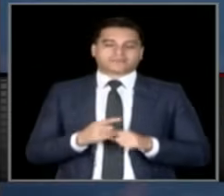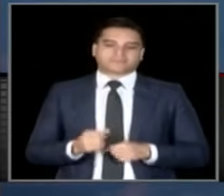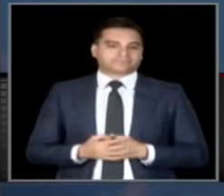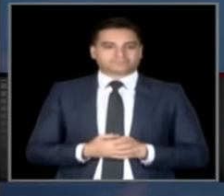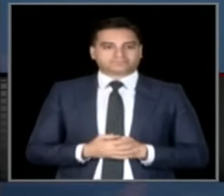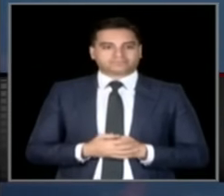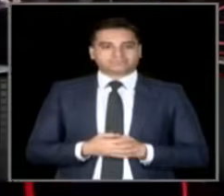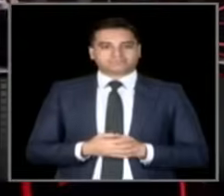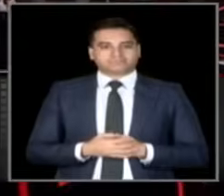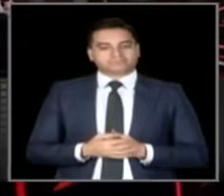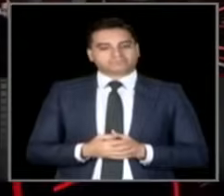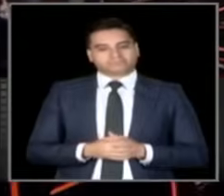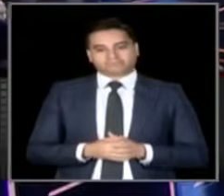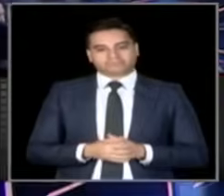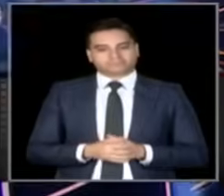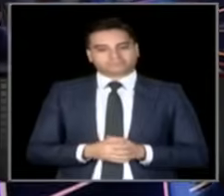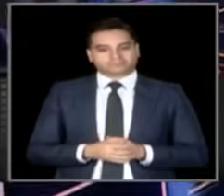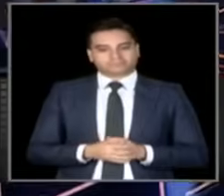إجابة خاطئة،